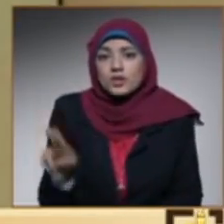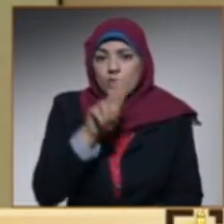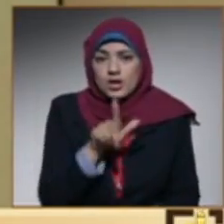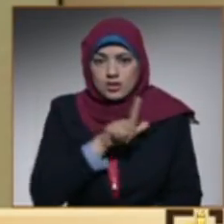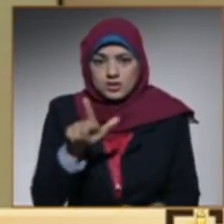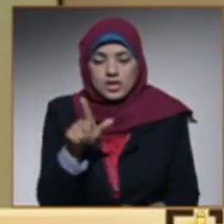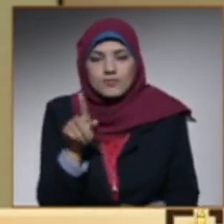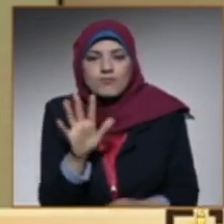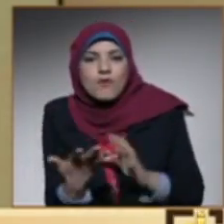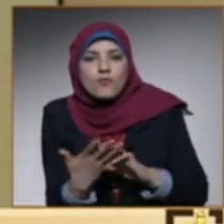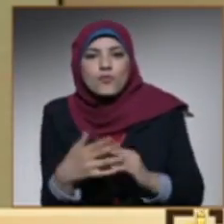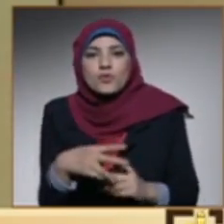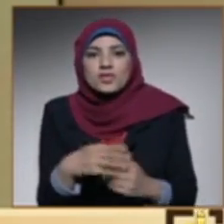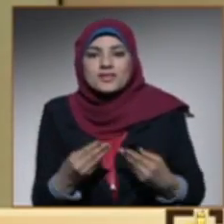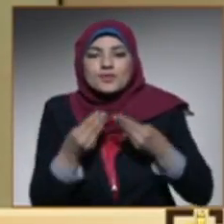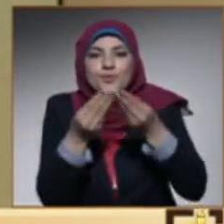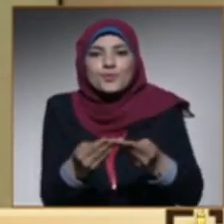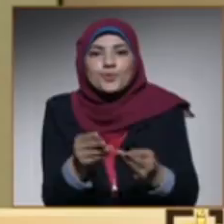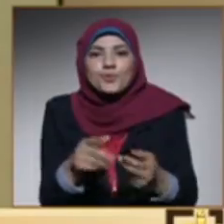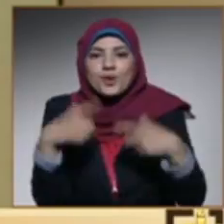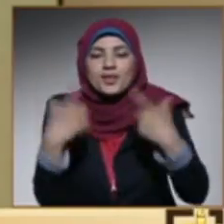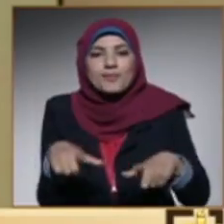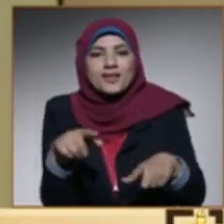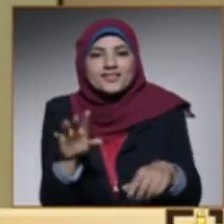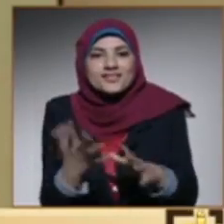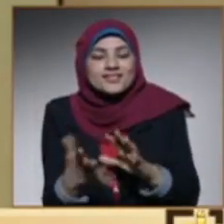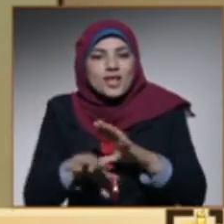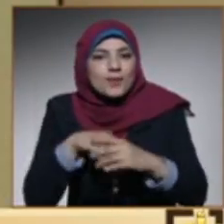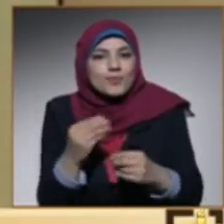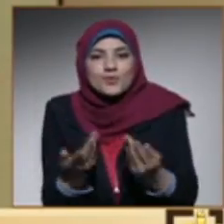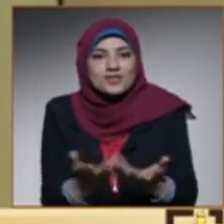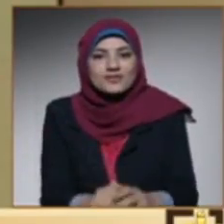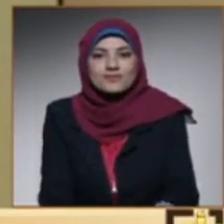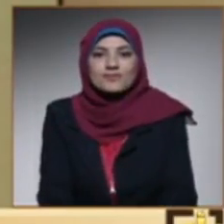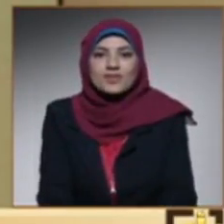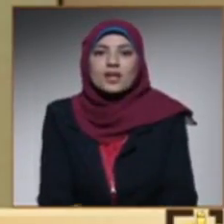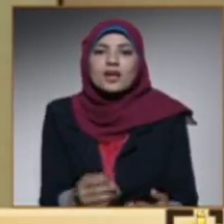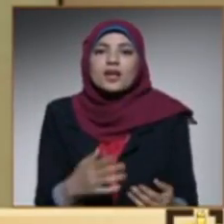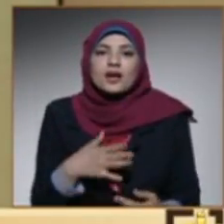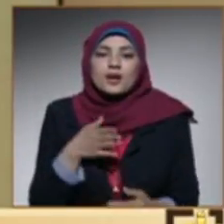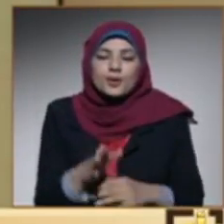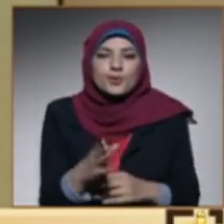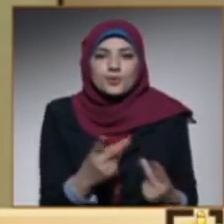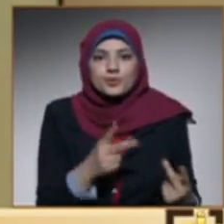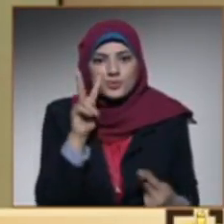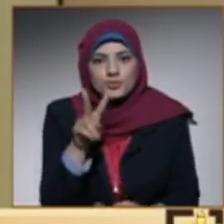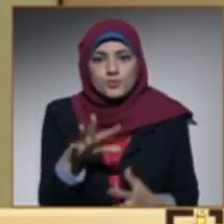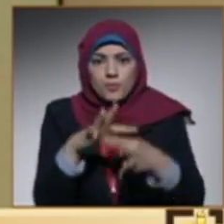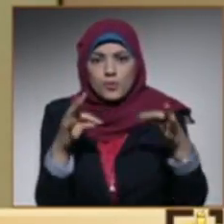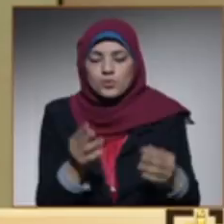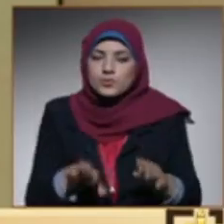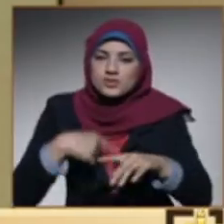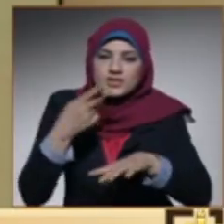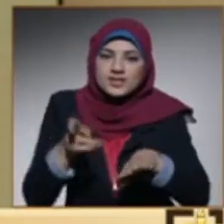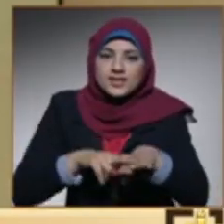ويتسال للمؤسسات المعنيه والجهات المعنيه بالامر ده. طيب خلينا برضو نروح نشوف نموذج اخر ايجابي من بعض